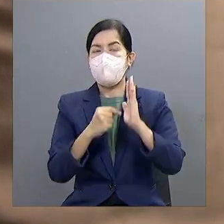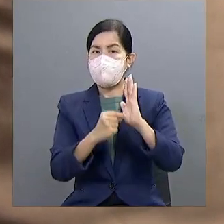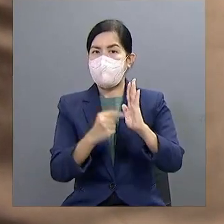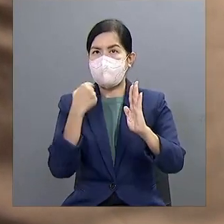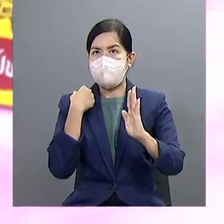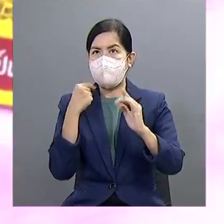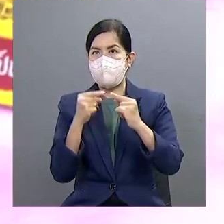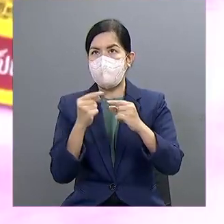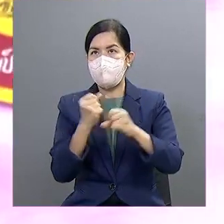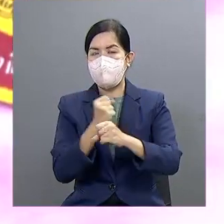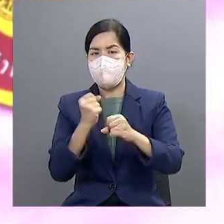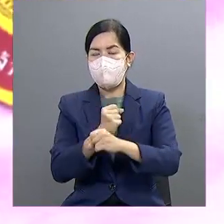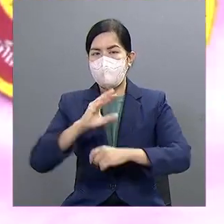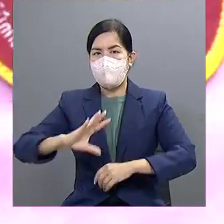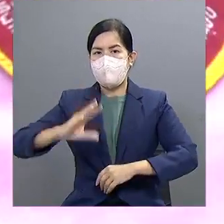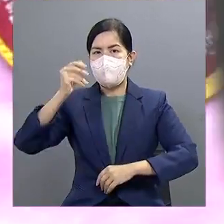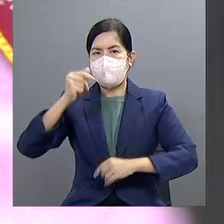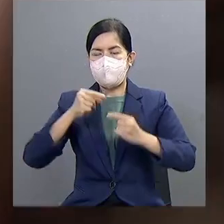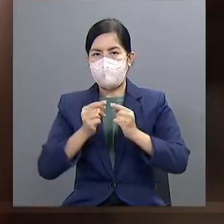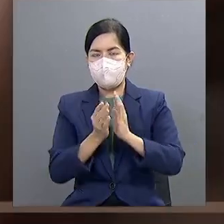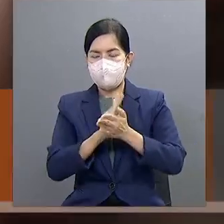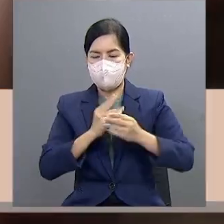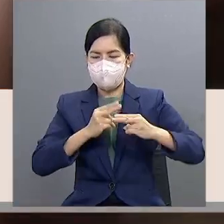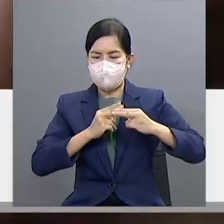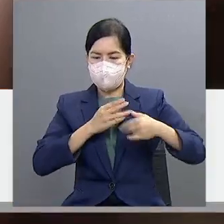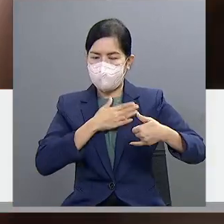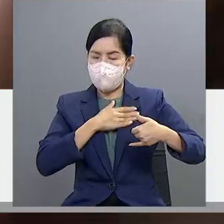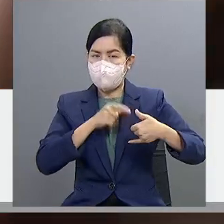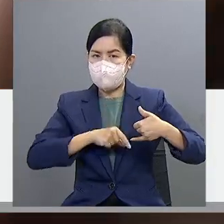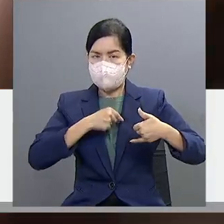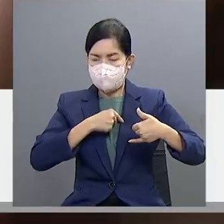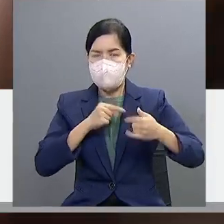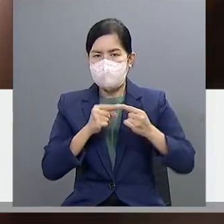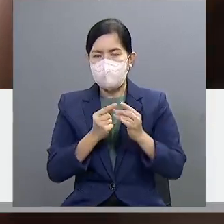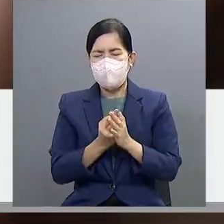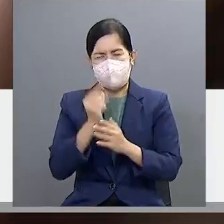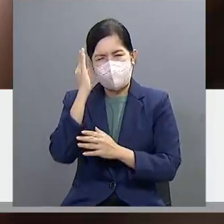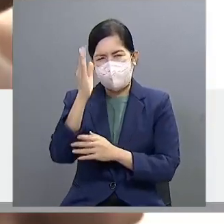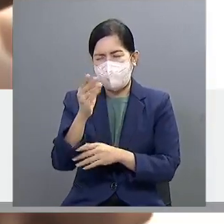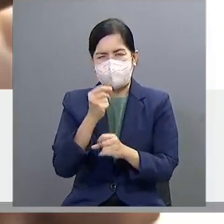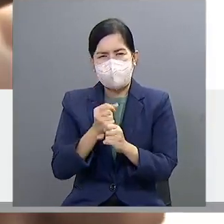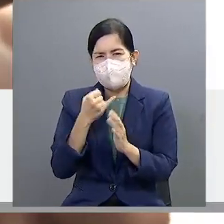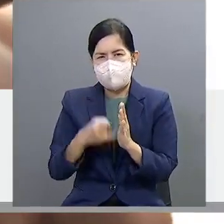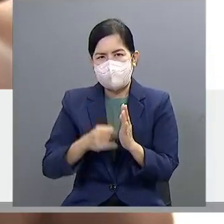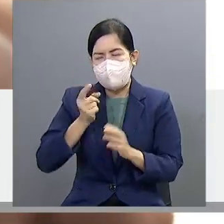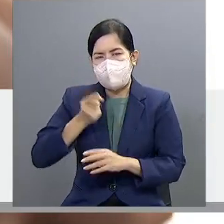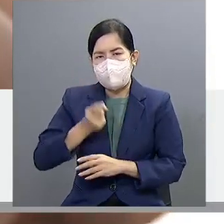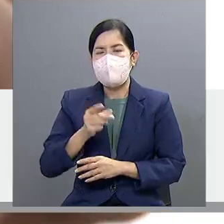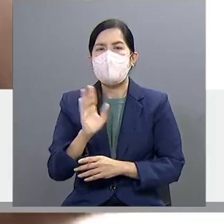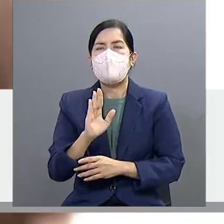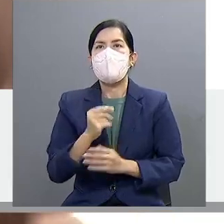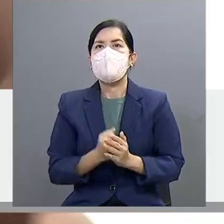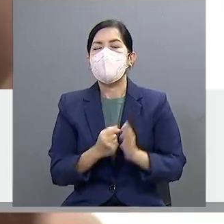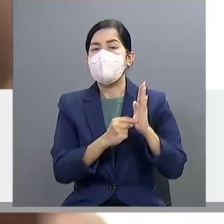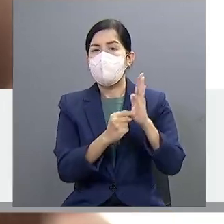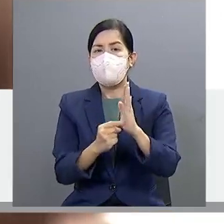ปรับเปลี่ยนทัศนคติพฤติกรรมผู้ต้องขังไม่ให้หวนกลับสู่วงจรเดิมได้ผลดีเกินคาดและเป็นต้นแบบให้กับทัณ